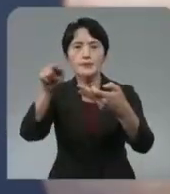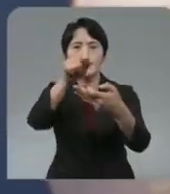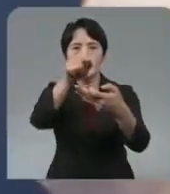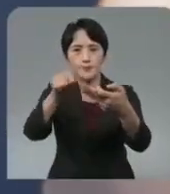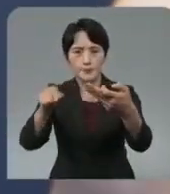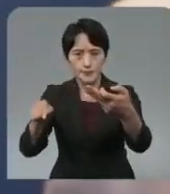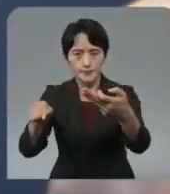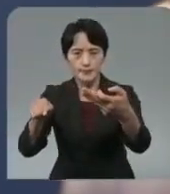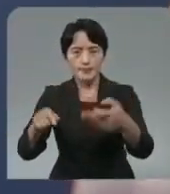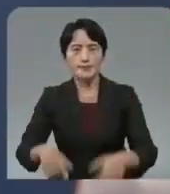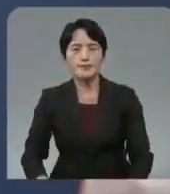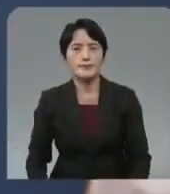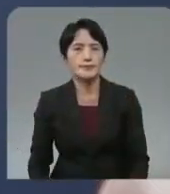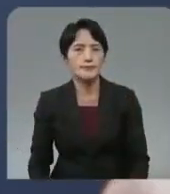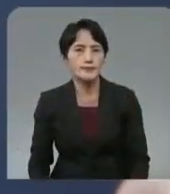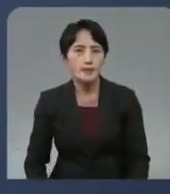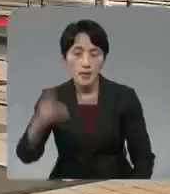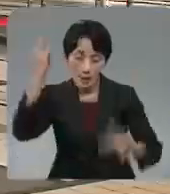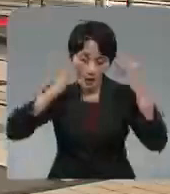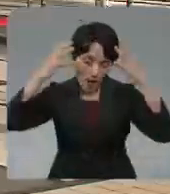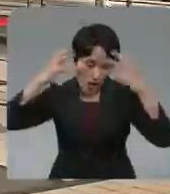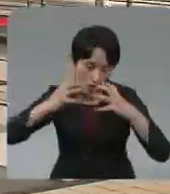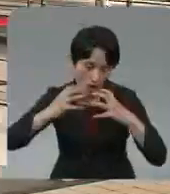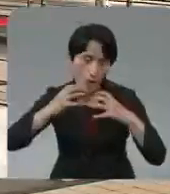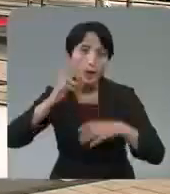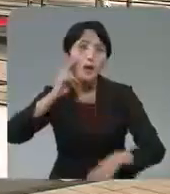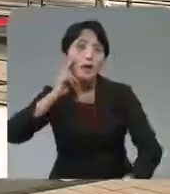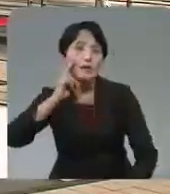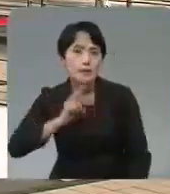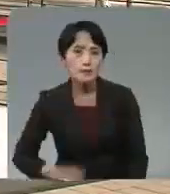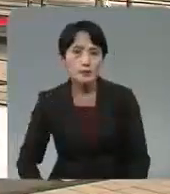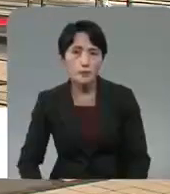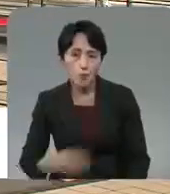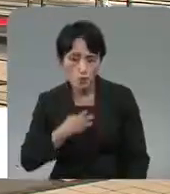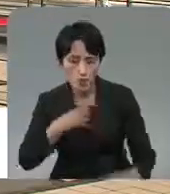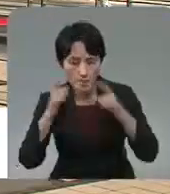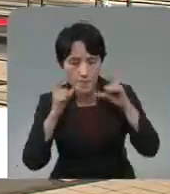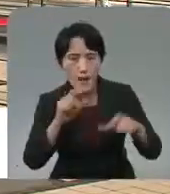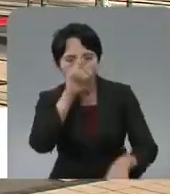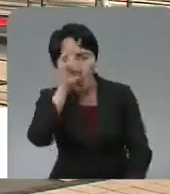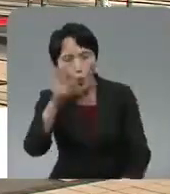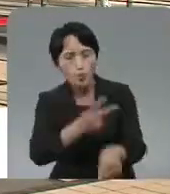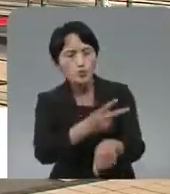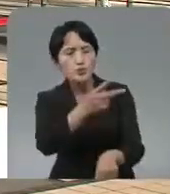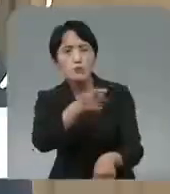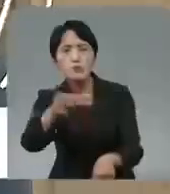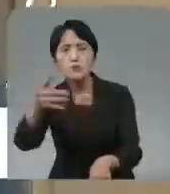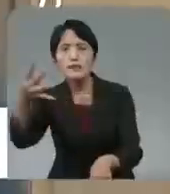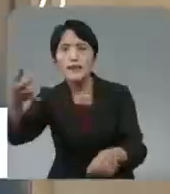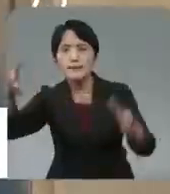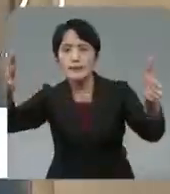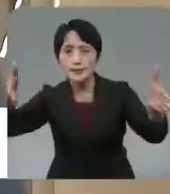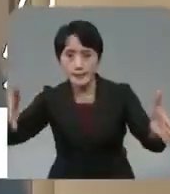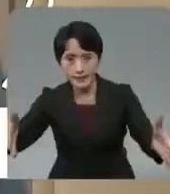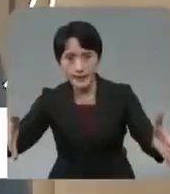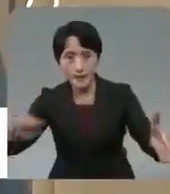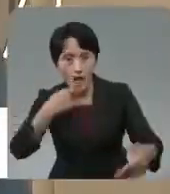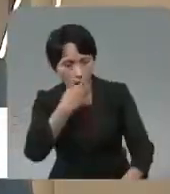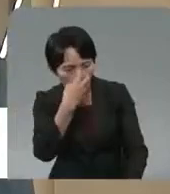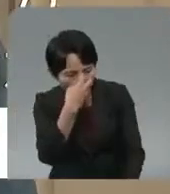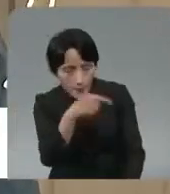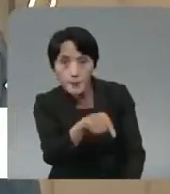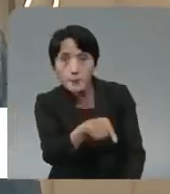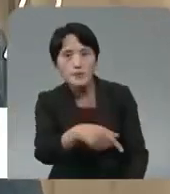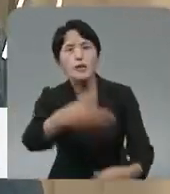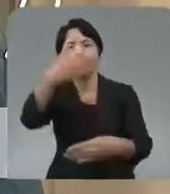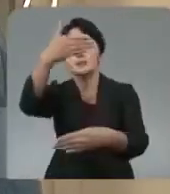действующие столичном регионе подлеца до 25 июля в конце недели власти объявят о дальнейших мира сдерживания пандемии